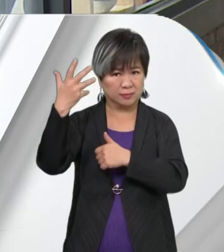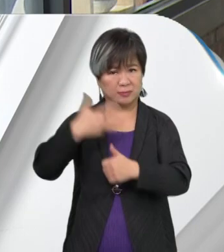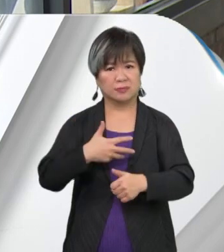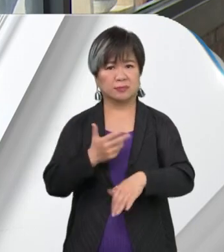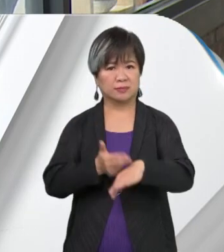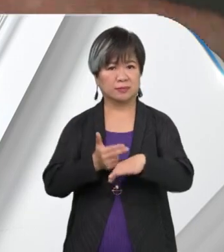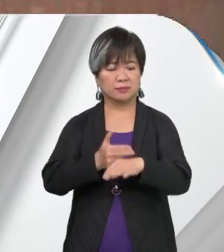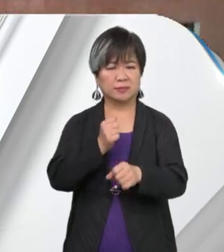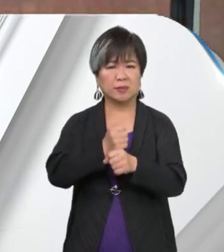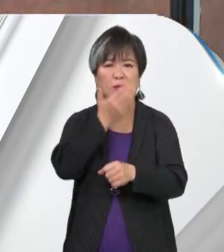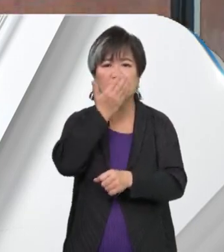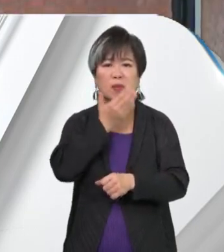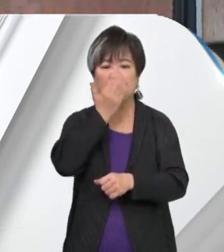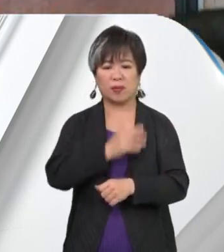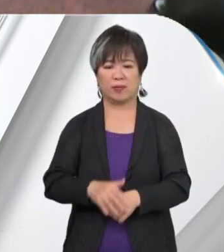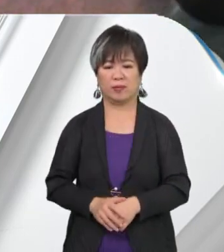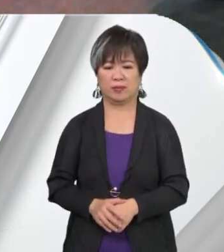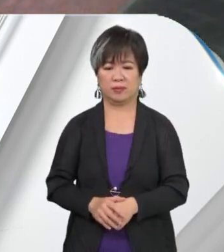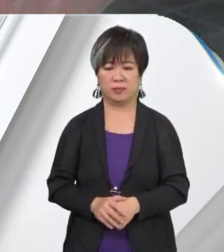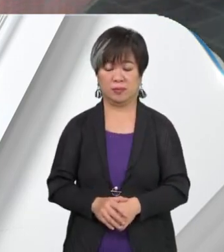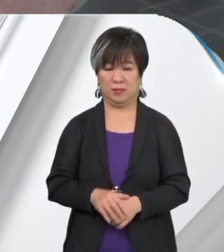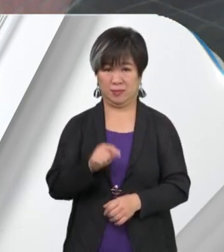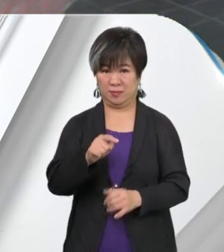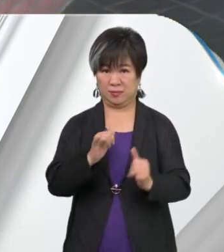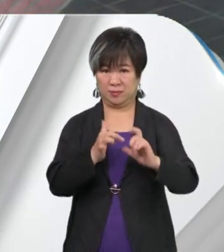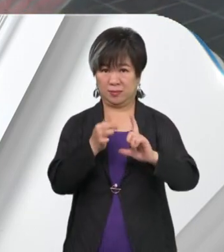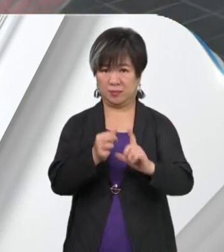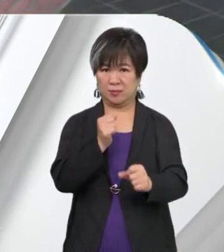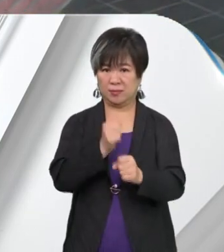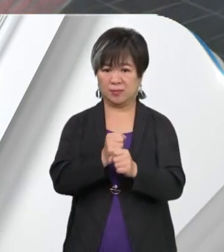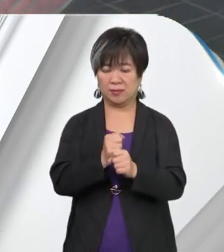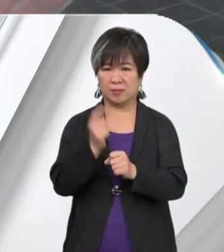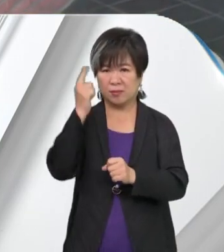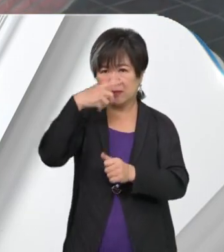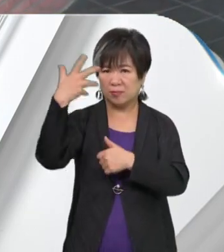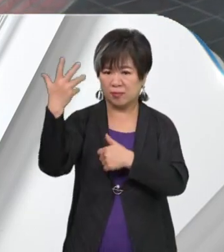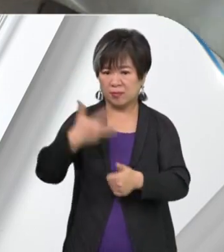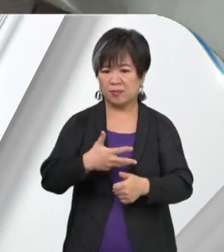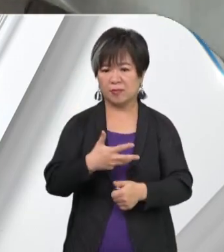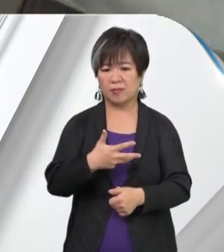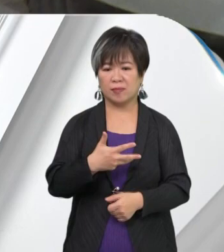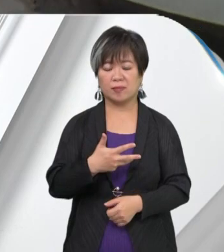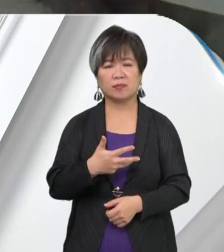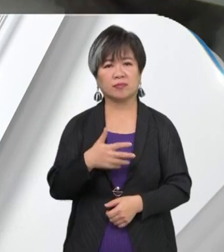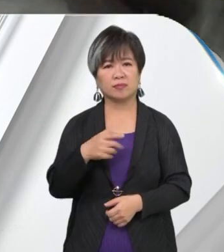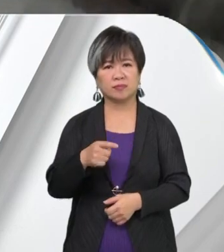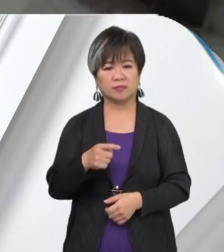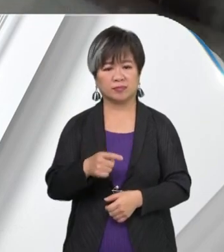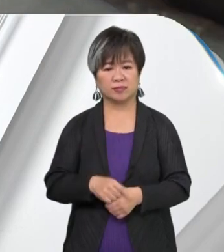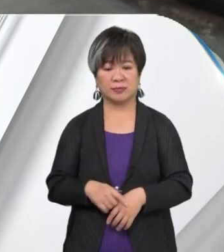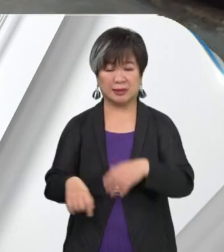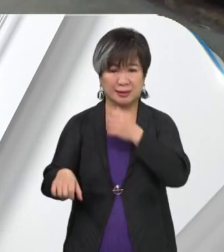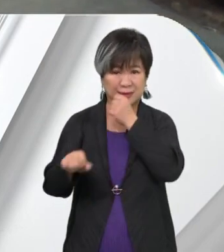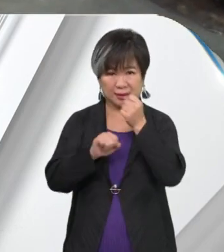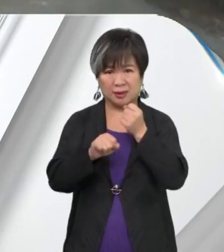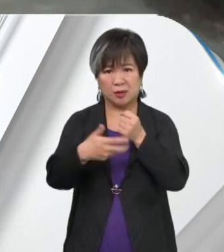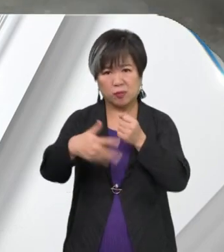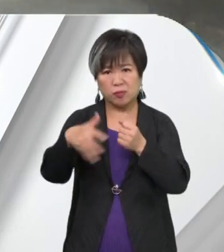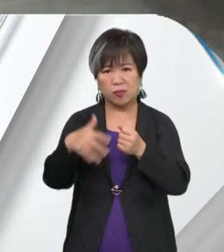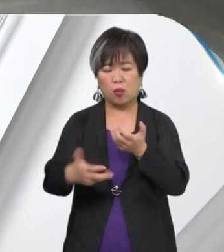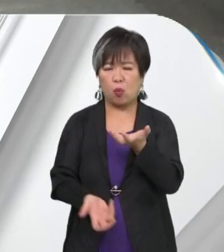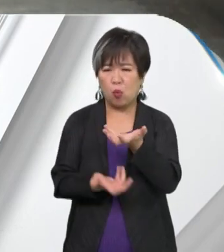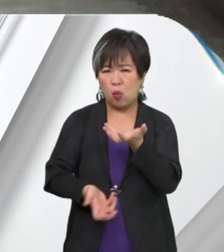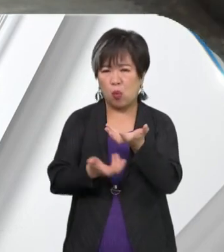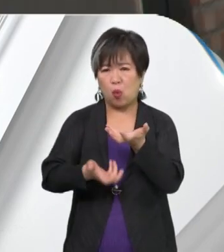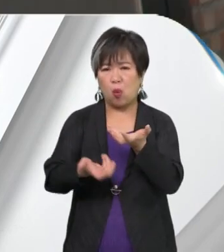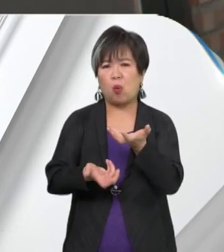个汤啊，吼，还印尼下去呢，做了个传统的啊，还是用甘蔗水去煮了变